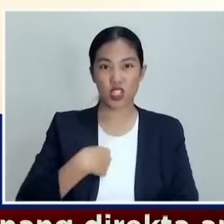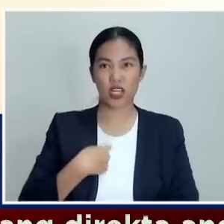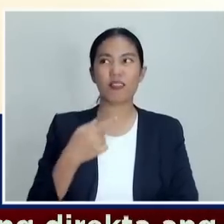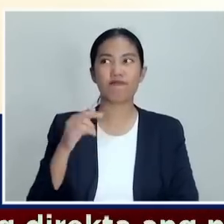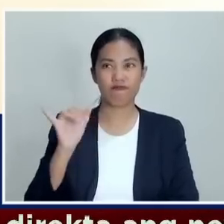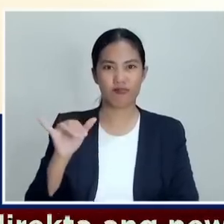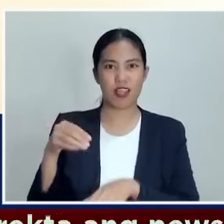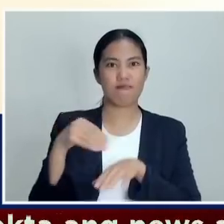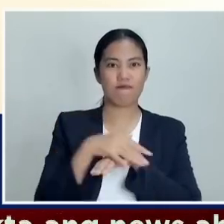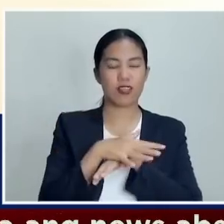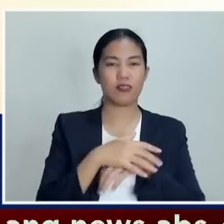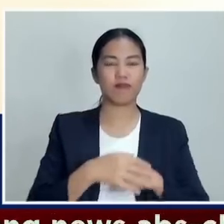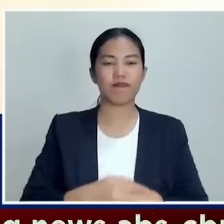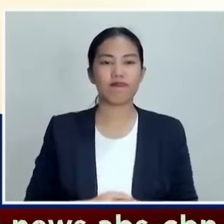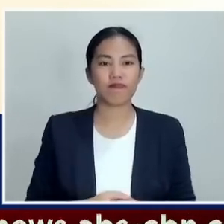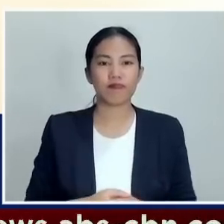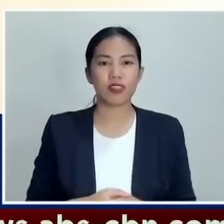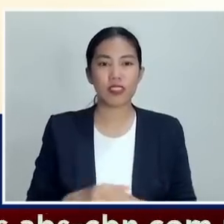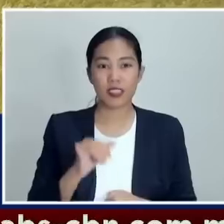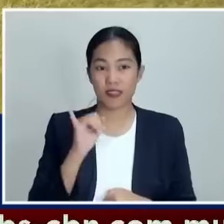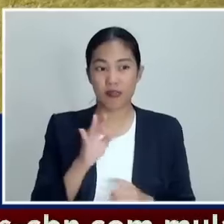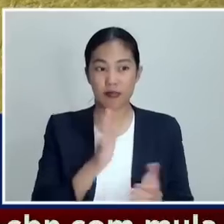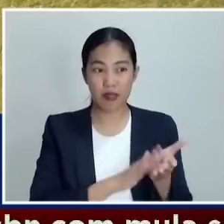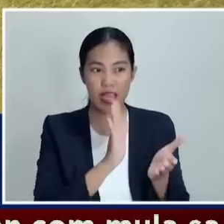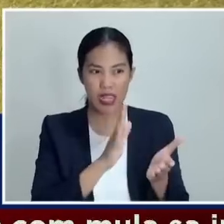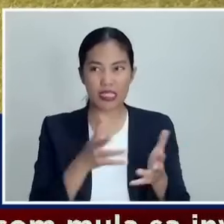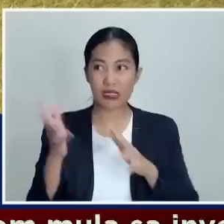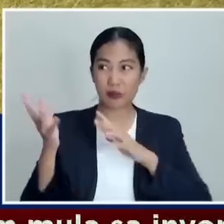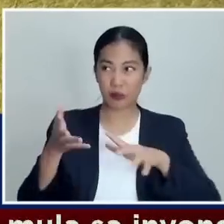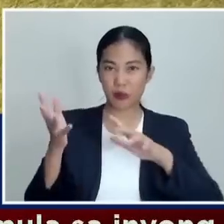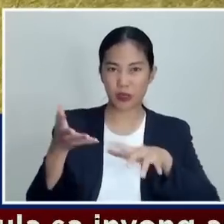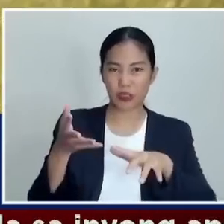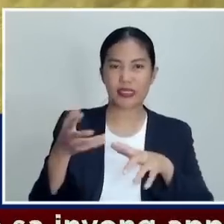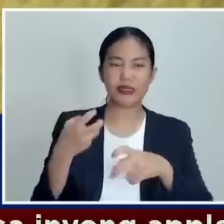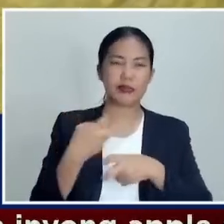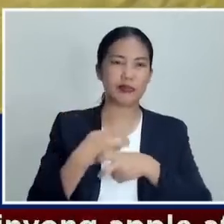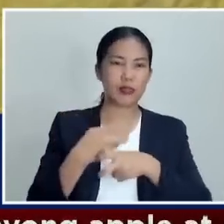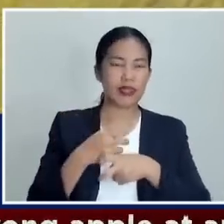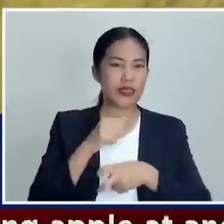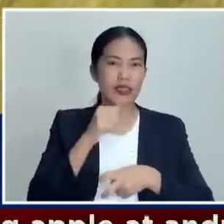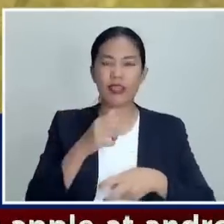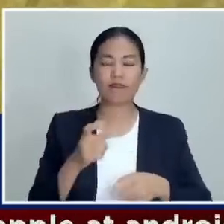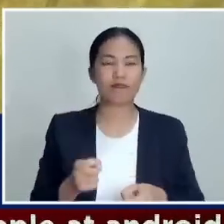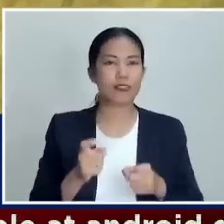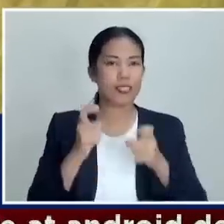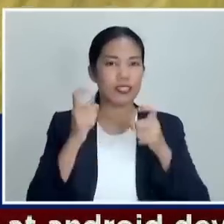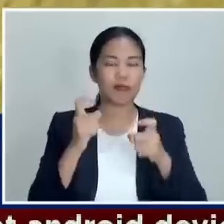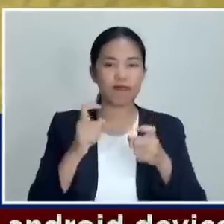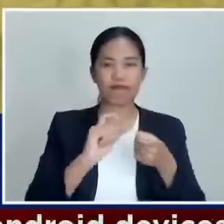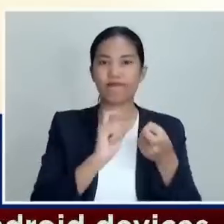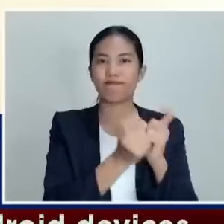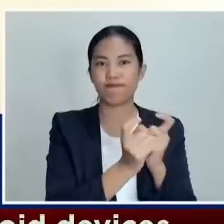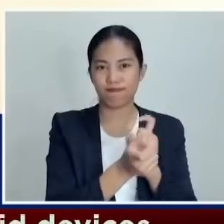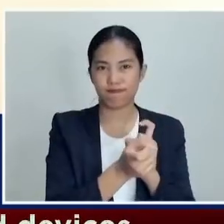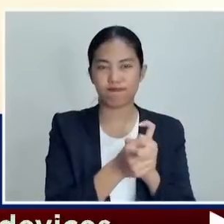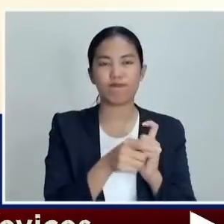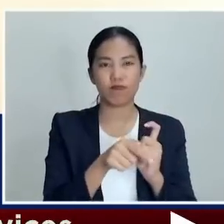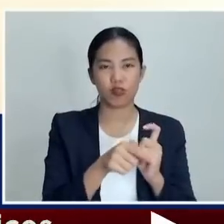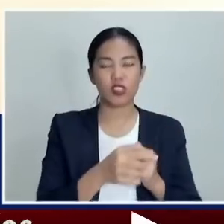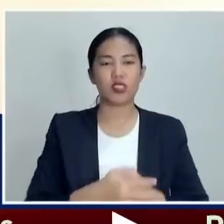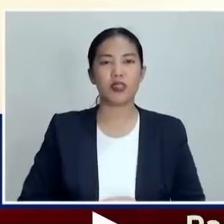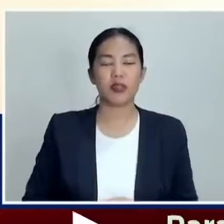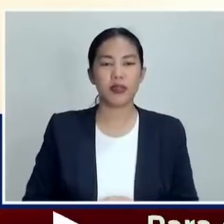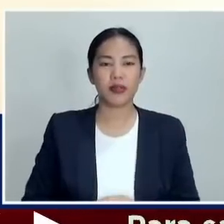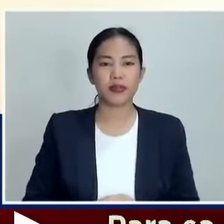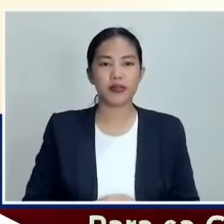tumaas ang presyo at mahirap i-import pa natin, so hindi natin kaagad-agad dyan mapabago yung ating productivity. Mukhang hindi